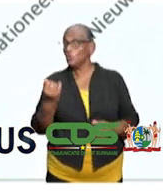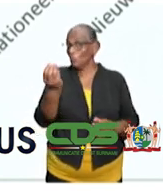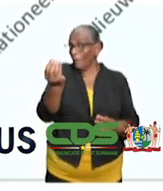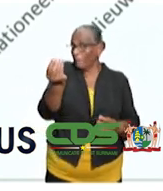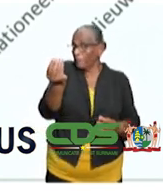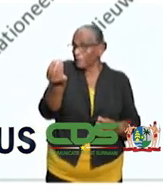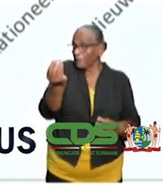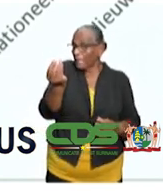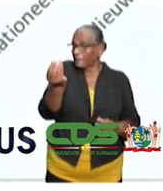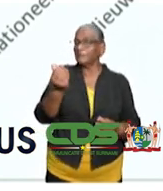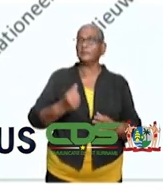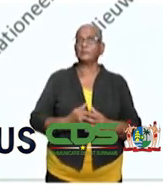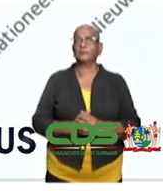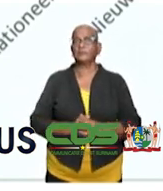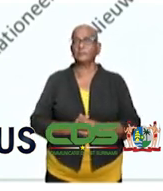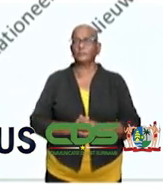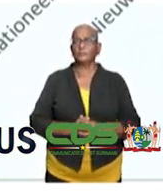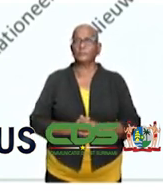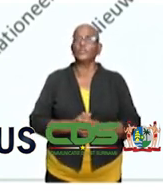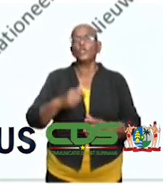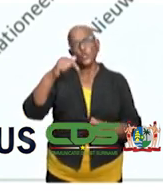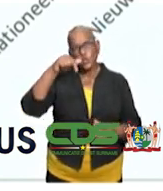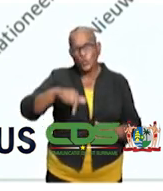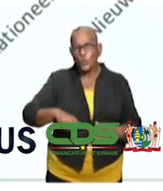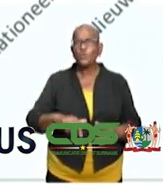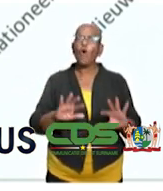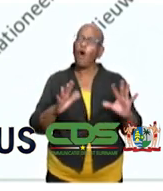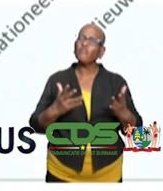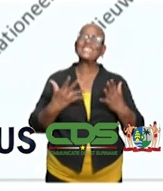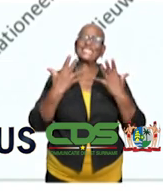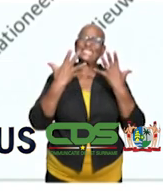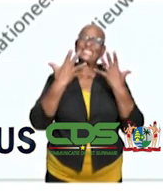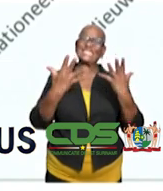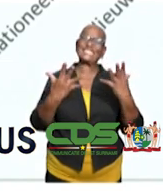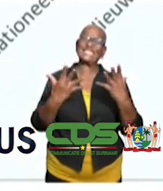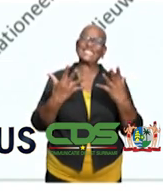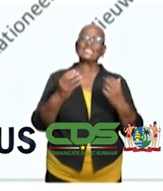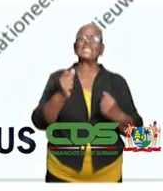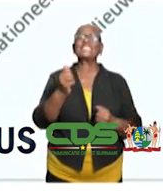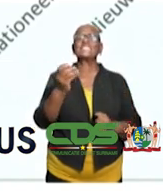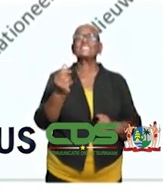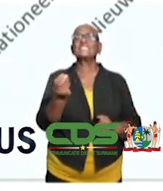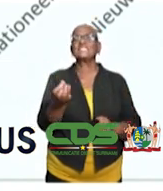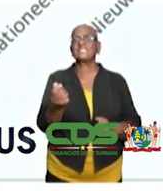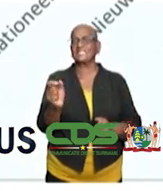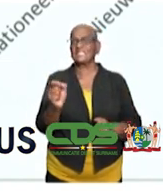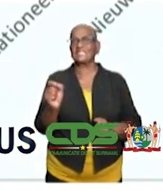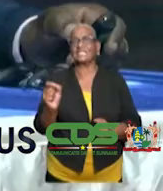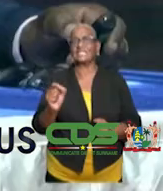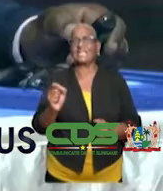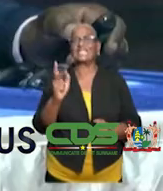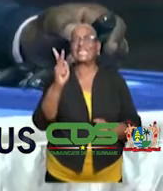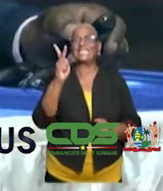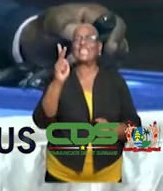zouden we moeten gaan zitten op iets van 10 cent. Per kilowattuur. Op